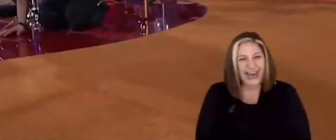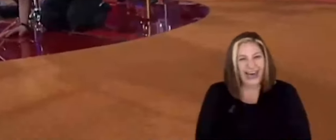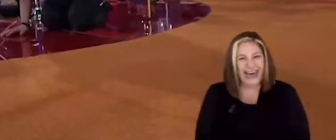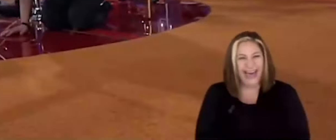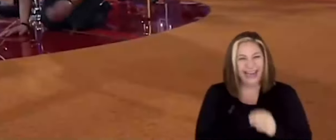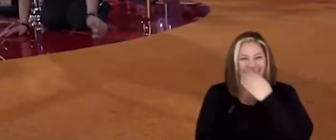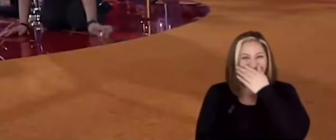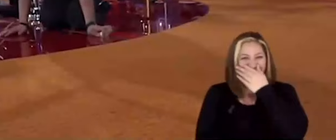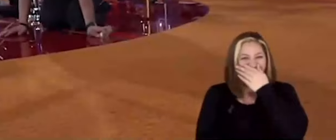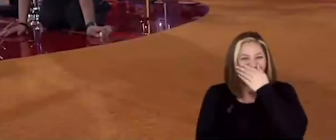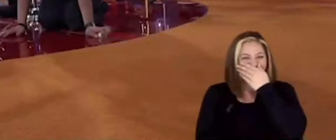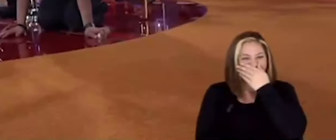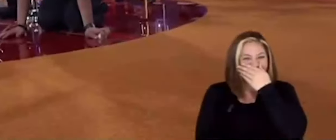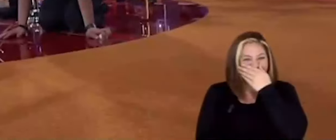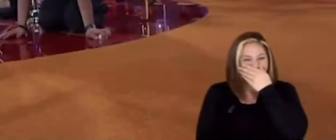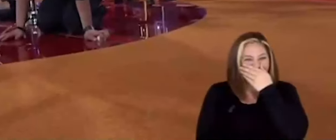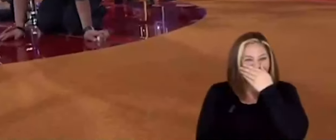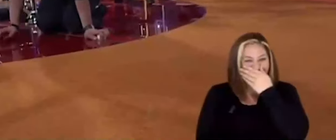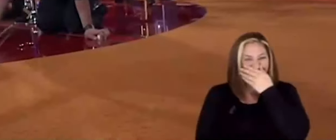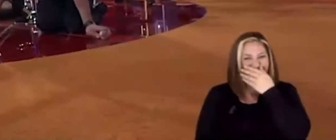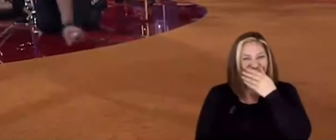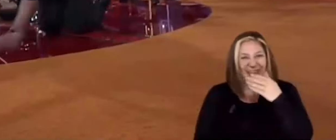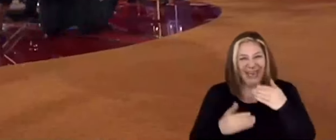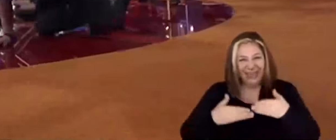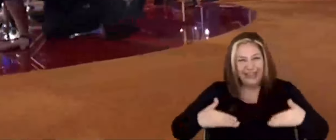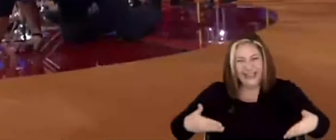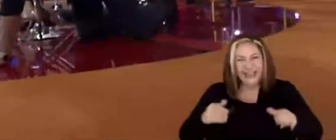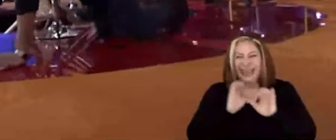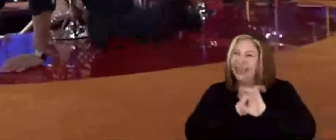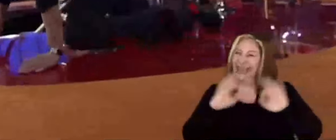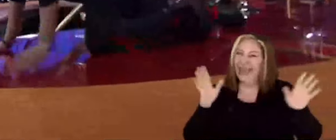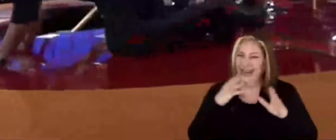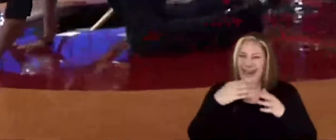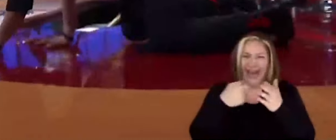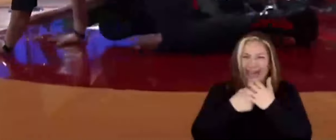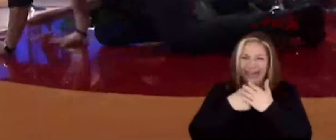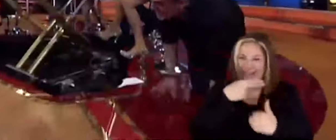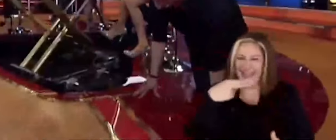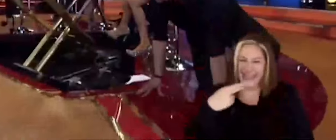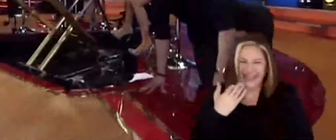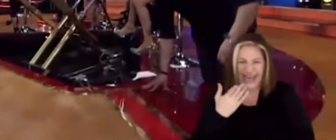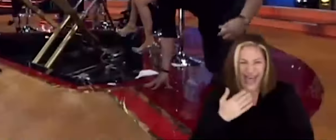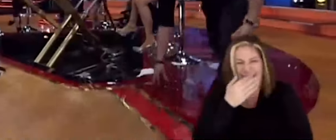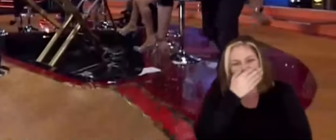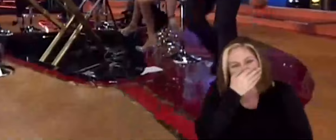Hayır. Ha şurada. Sermiyan donuna bayıldım. Ne marka bu? Aram Kadri'nin